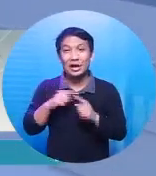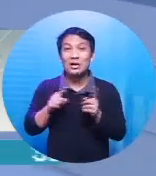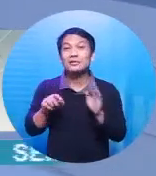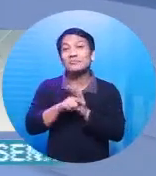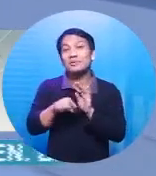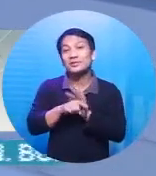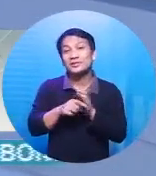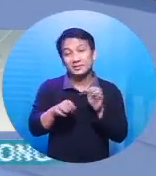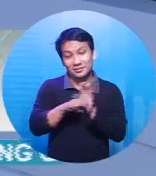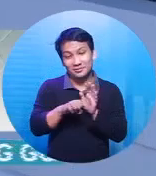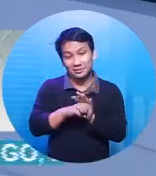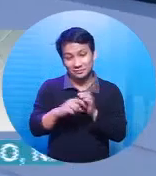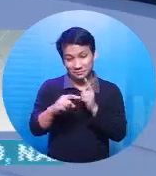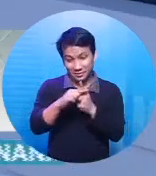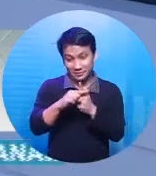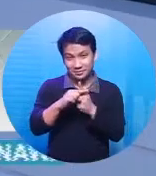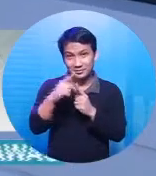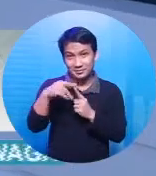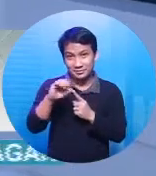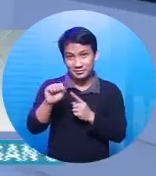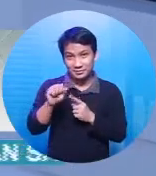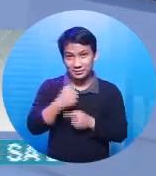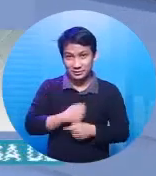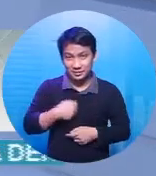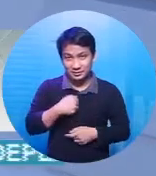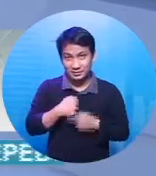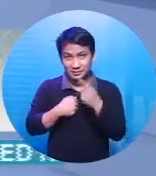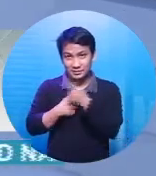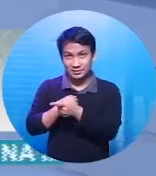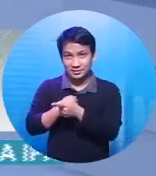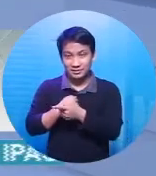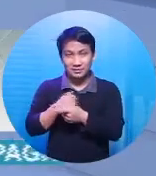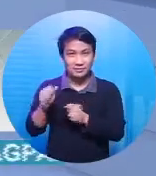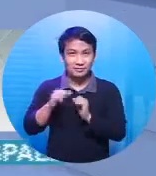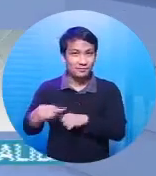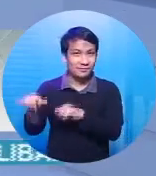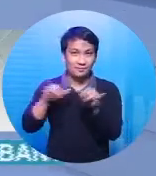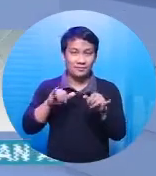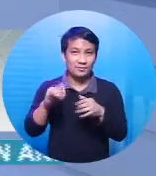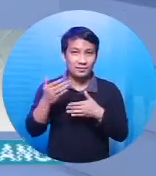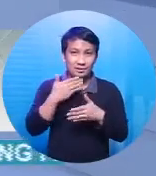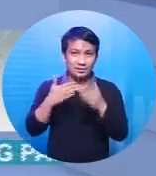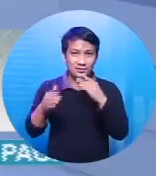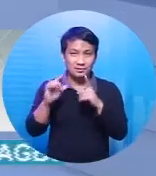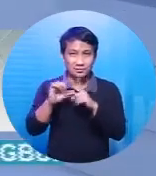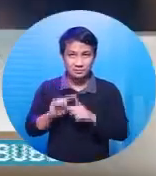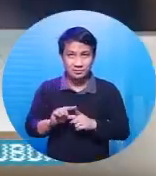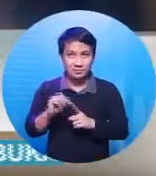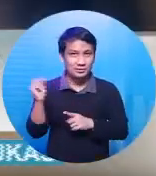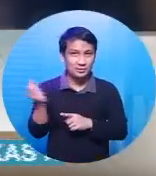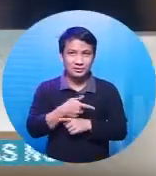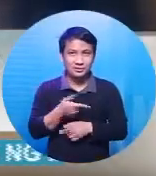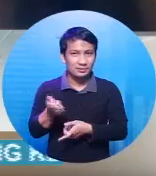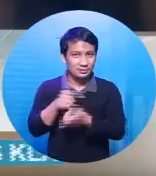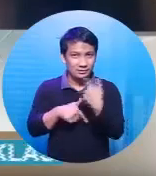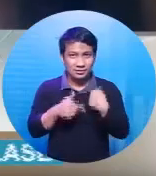nag-positive. Kayo po ay maghingi ng sorry sa lahat po ng mga sinabi nyo. Kumbaga, kakainin nyo po lahat ng mga sinabi nyo dahil